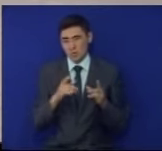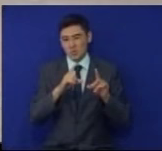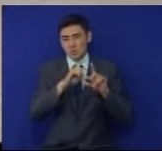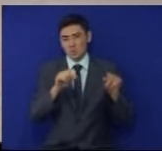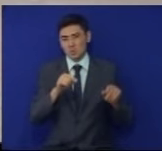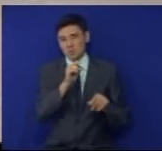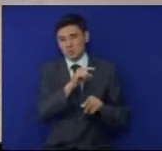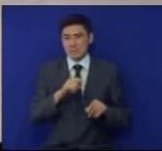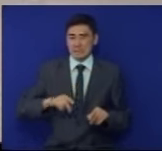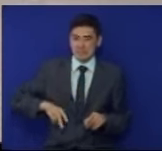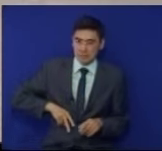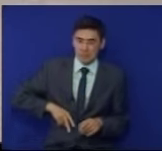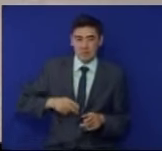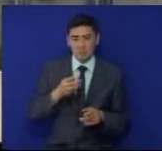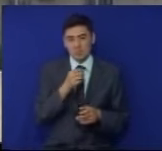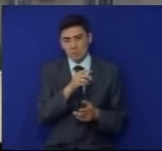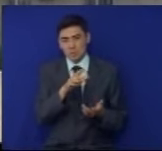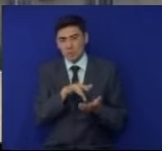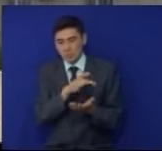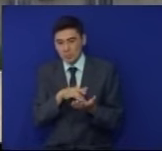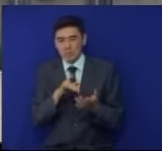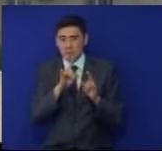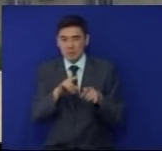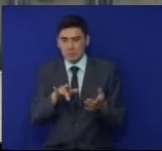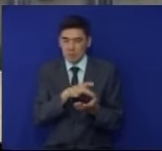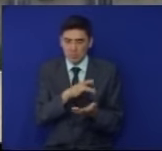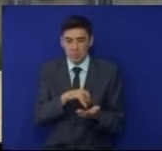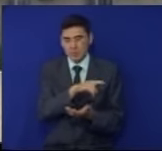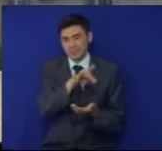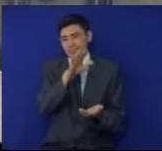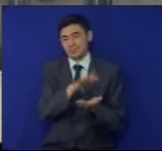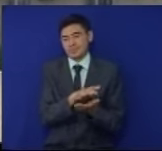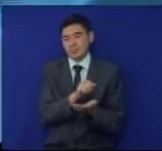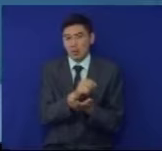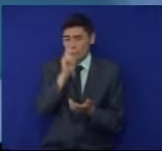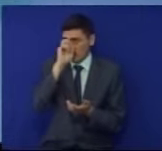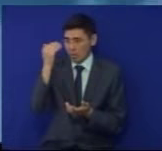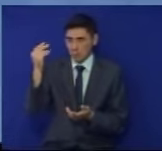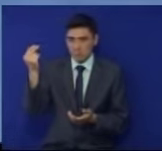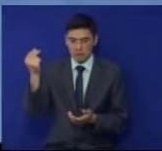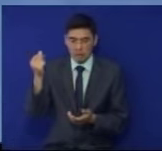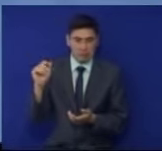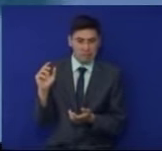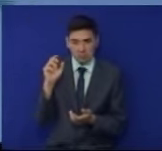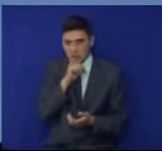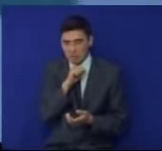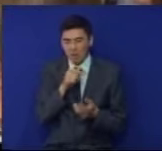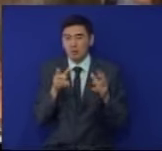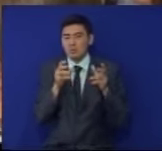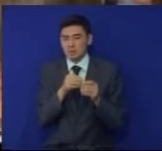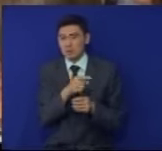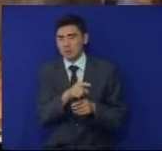ряд должностных лиц и бухгалтеры нескольких школ и детского сада района. Решившие обогатиться государственными средствами, горе-учителя были привлечены к